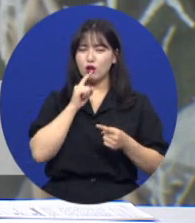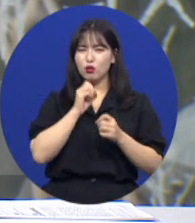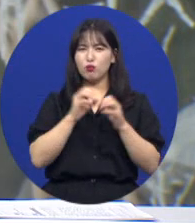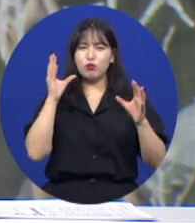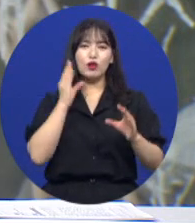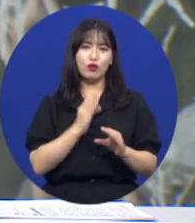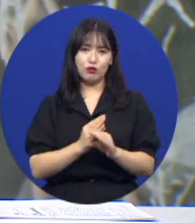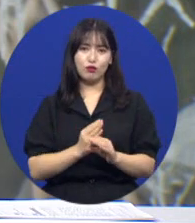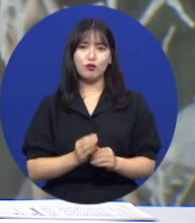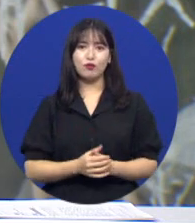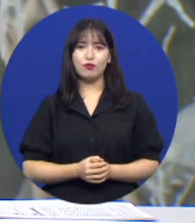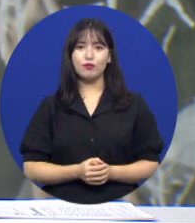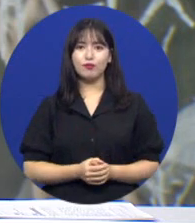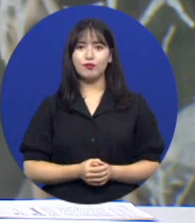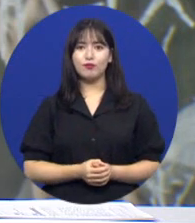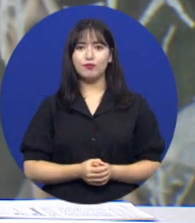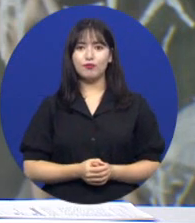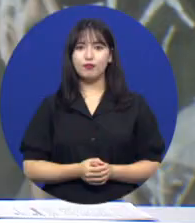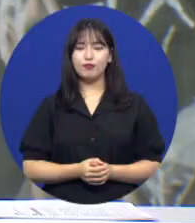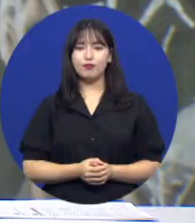김광석 기자가 보도합니다